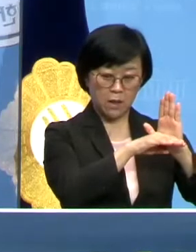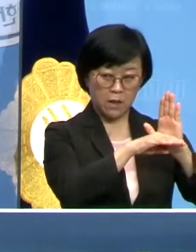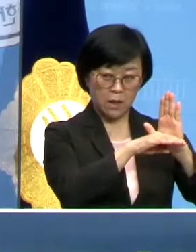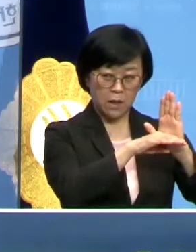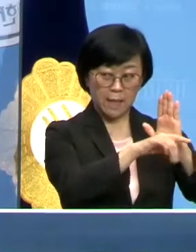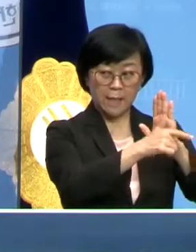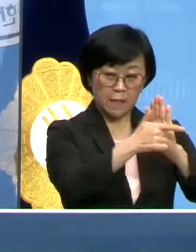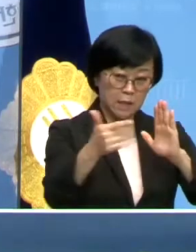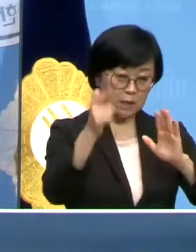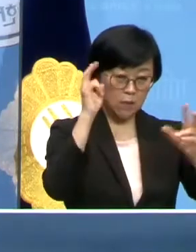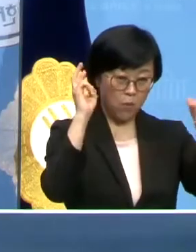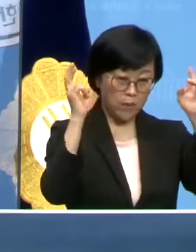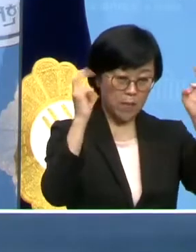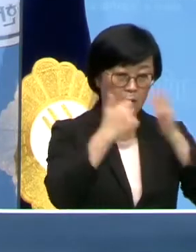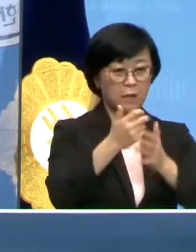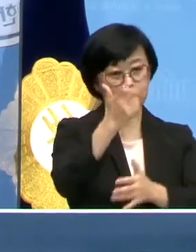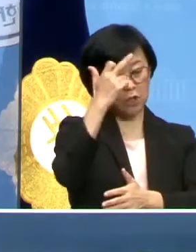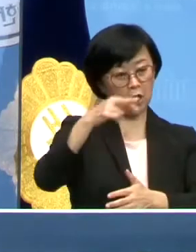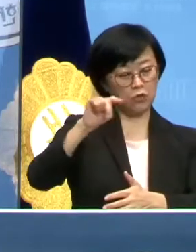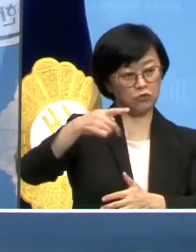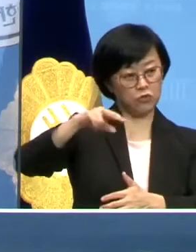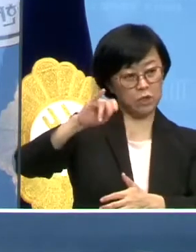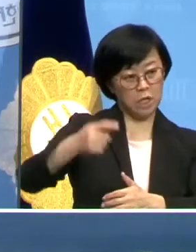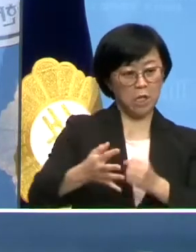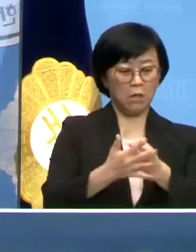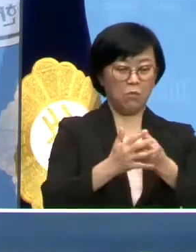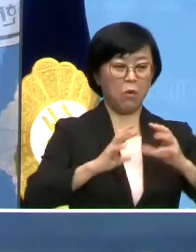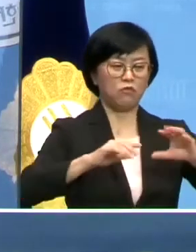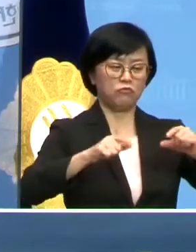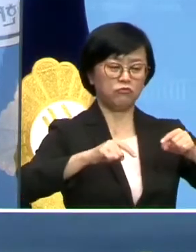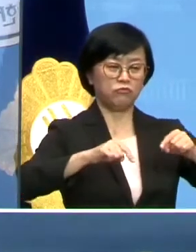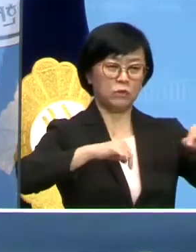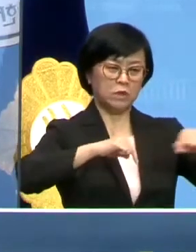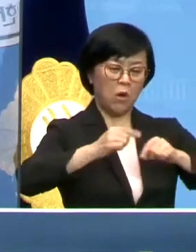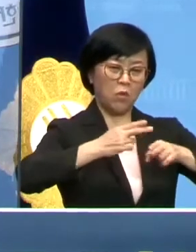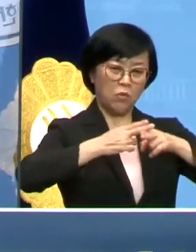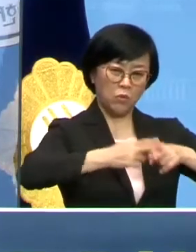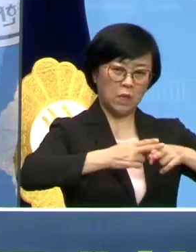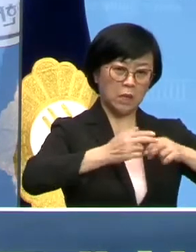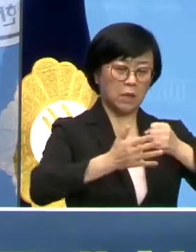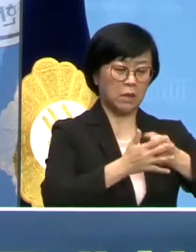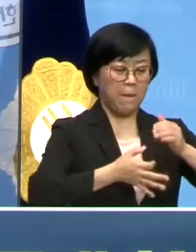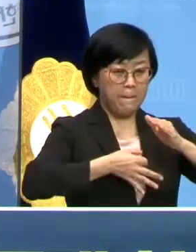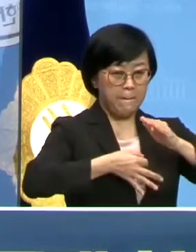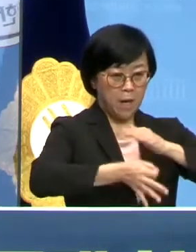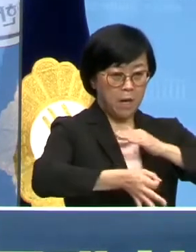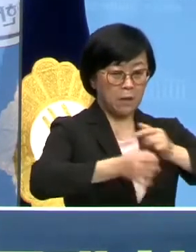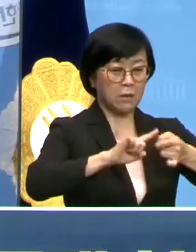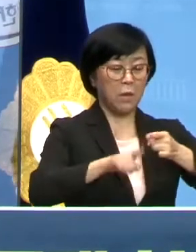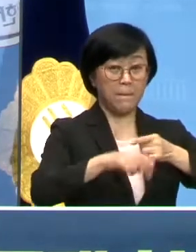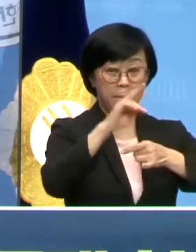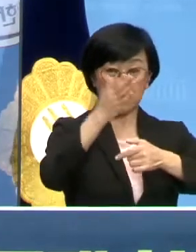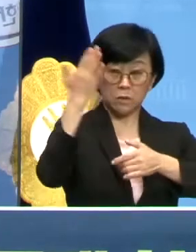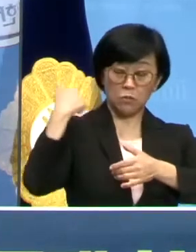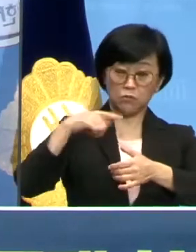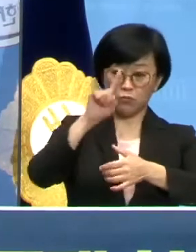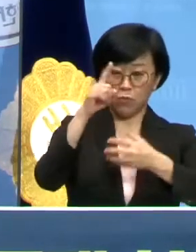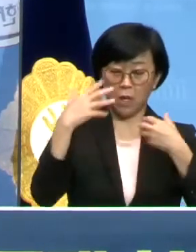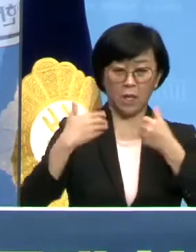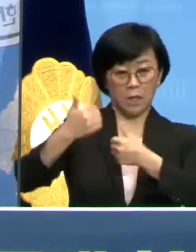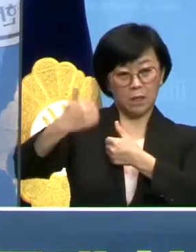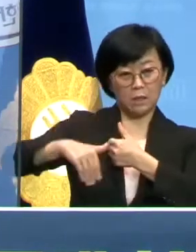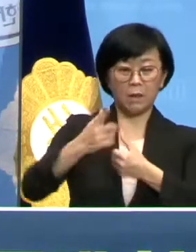대기업들이 최순실 등 국정 농단 세력에게 뇌물을 주고 박근혜 대통령의 청탁한